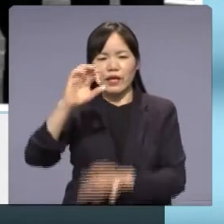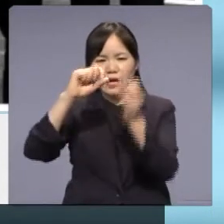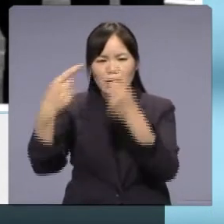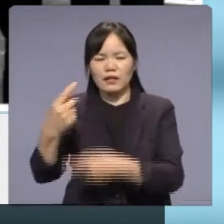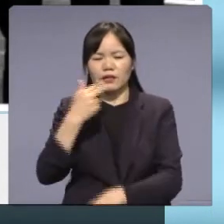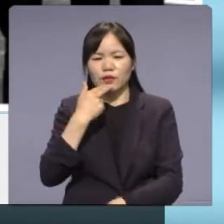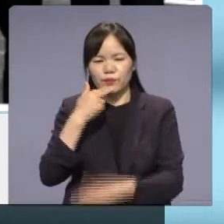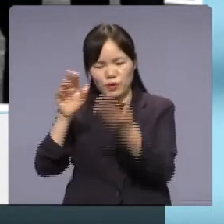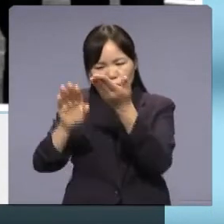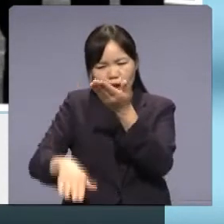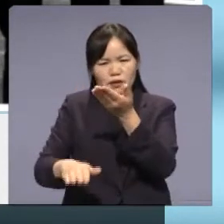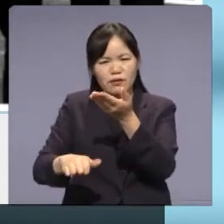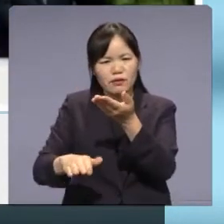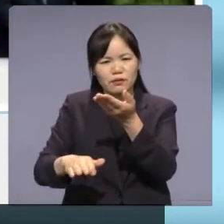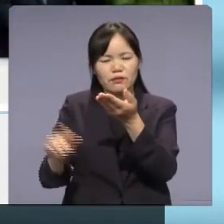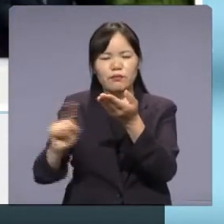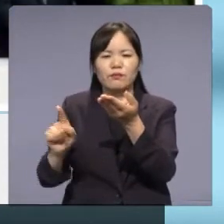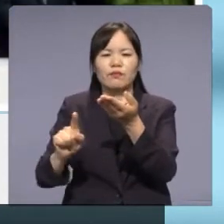하부 도로 쪽은